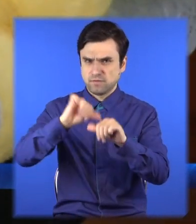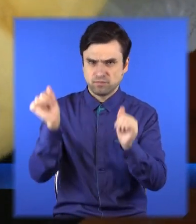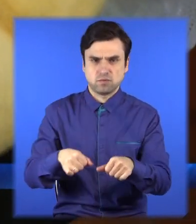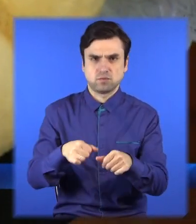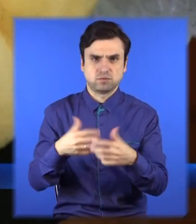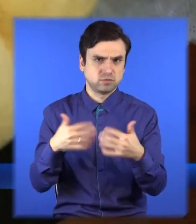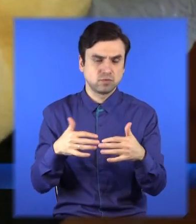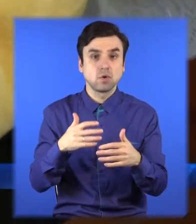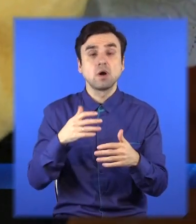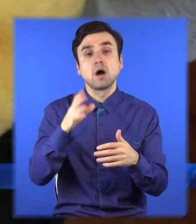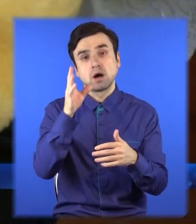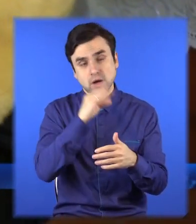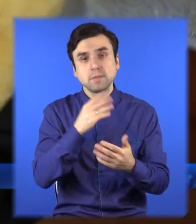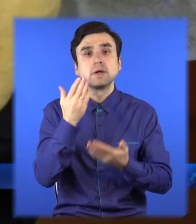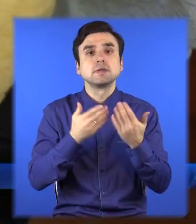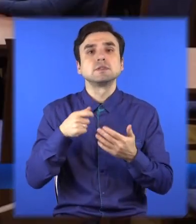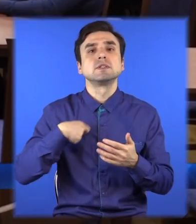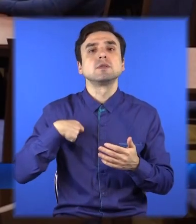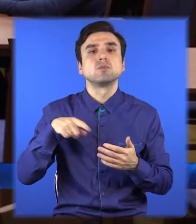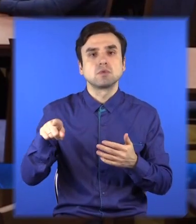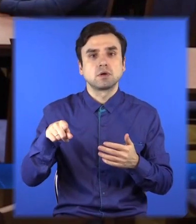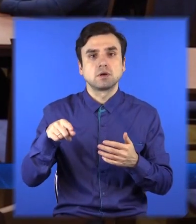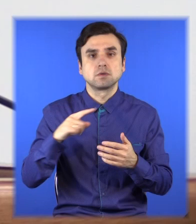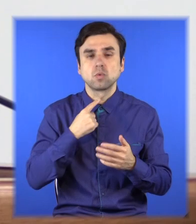таке рішення на найближчій сесії міськради.